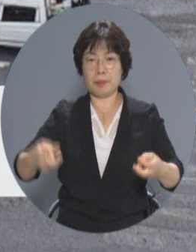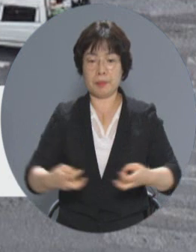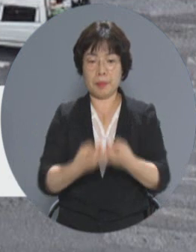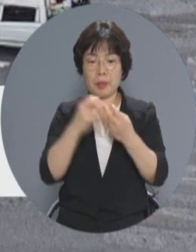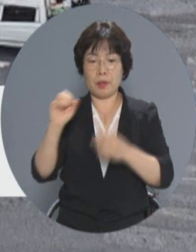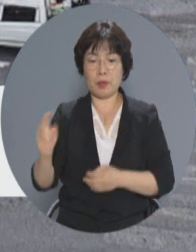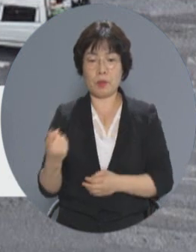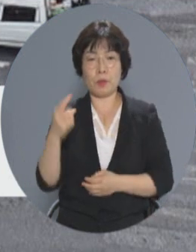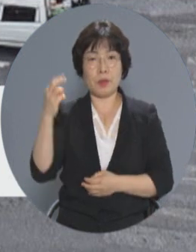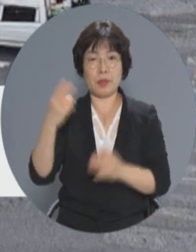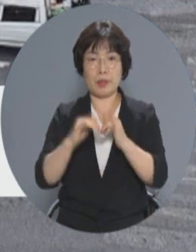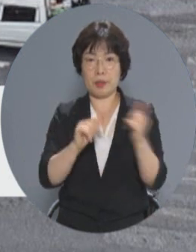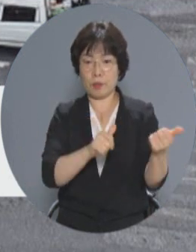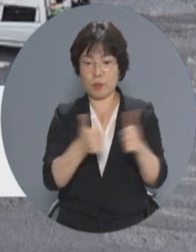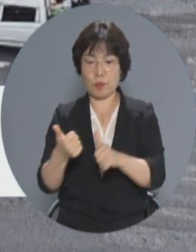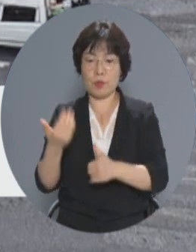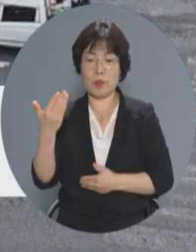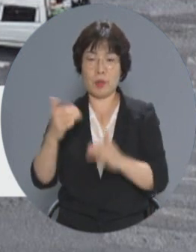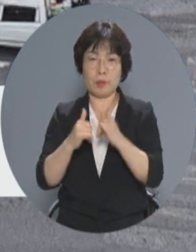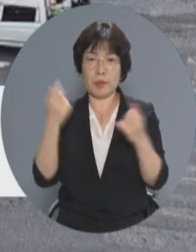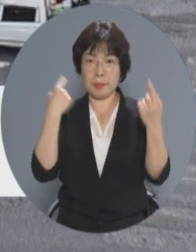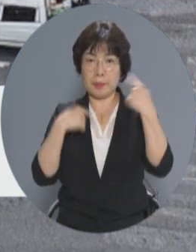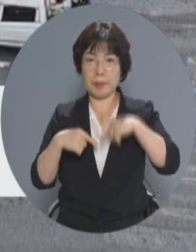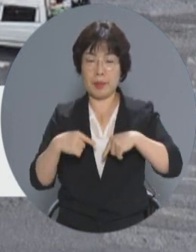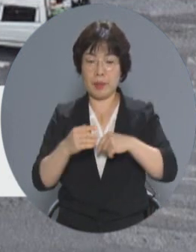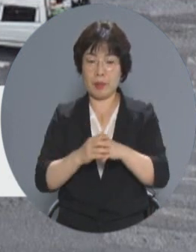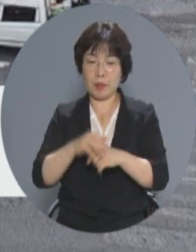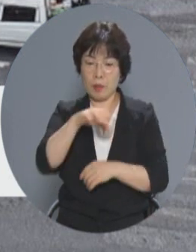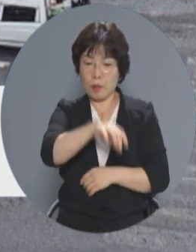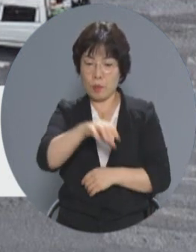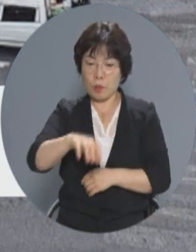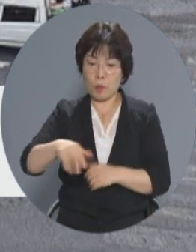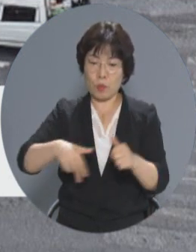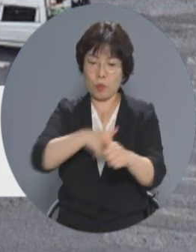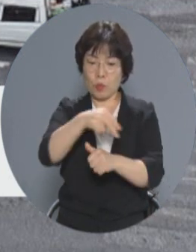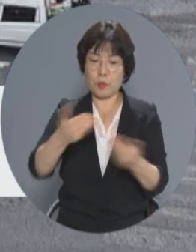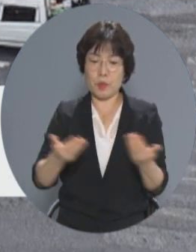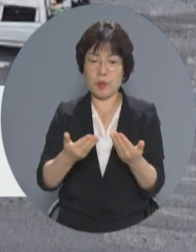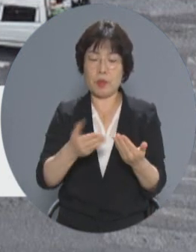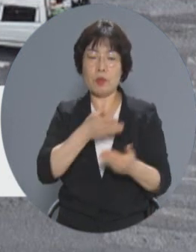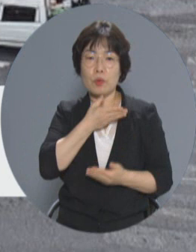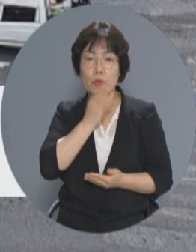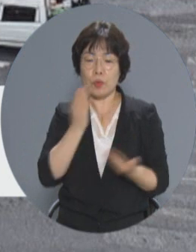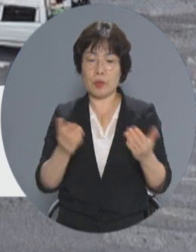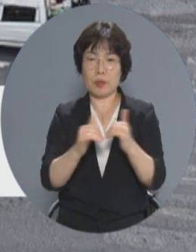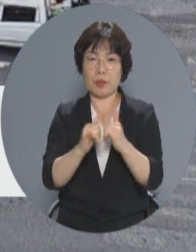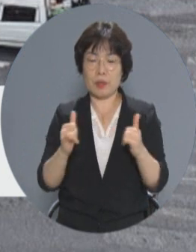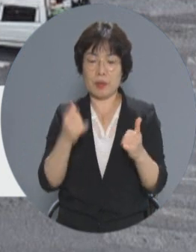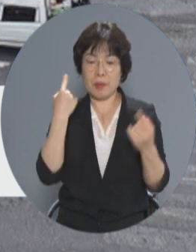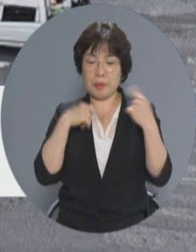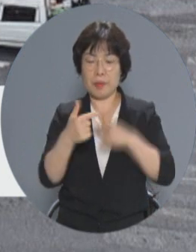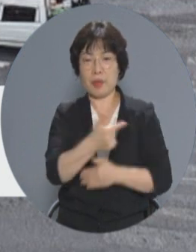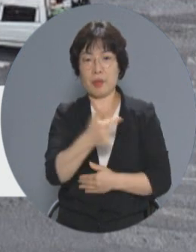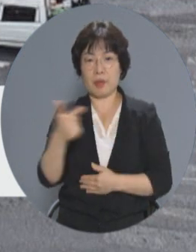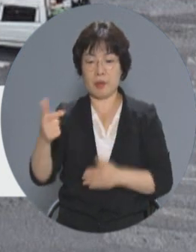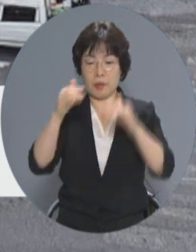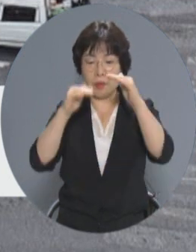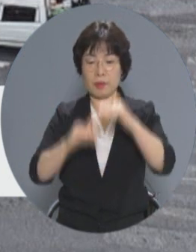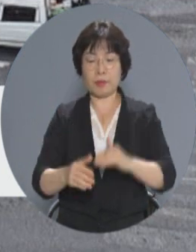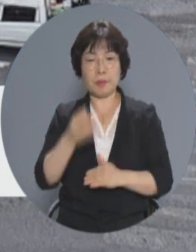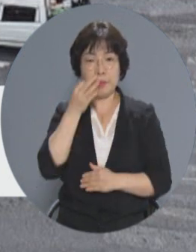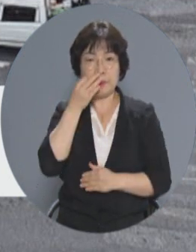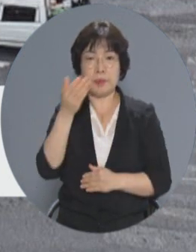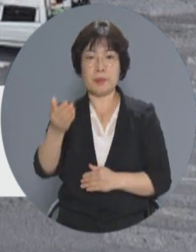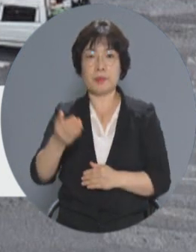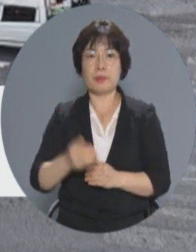사고로 3명이 숨지고 9명이 다쳤는데 사고 현장 주변에서 공공근로를 하던 어르신들의 인명피해가 컸습니다.